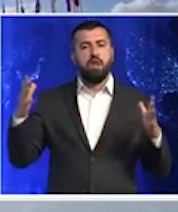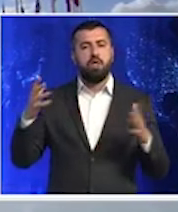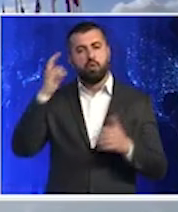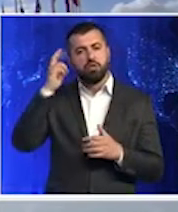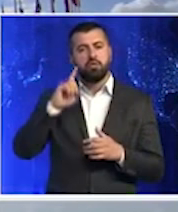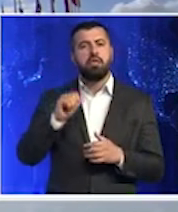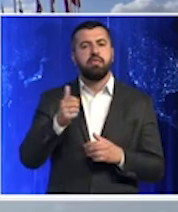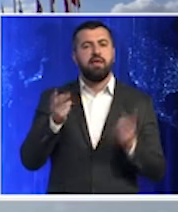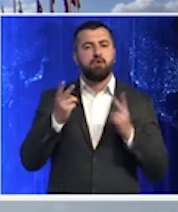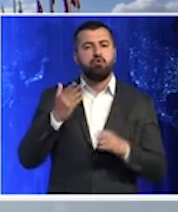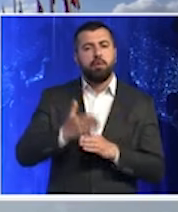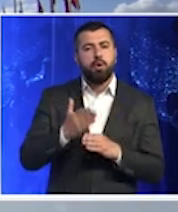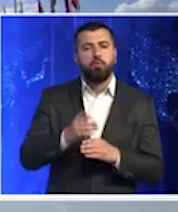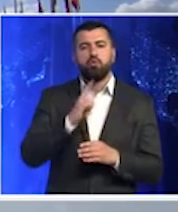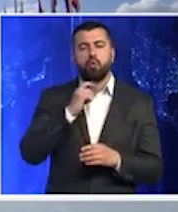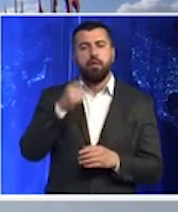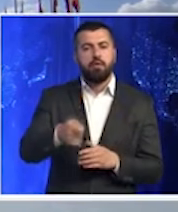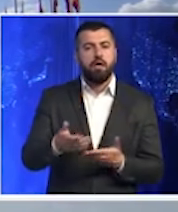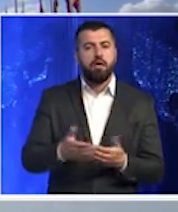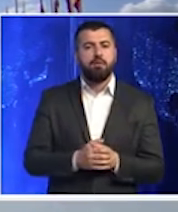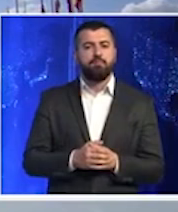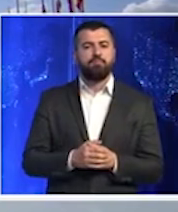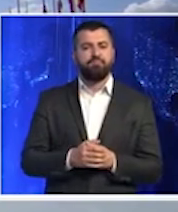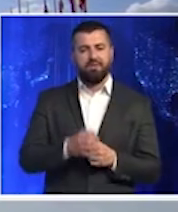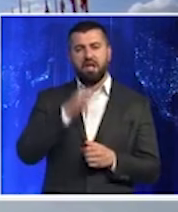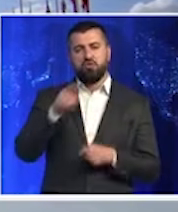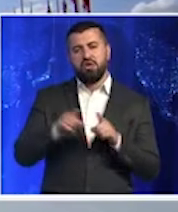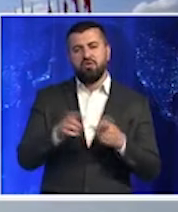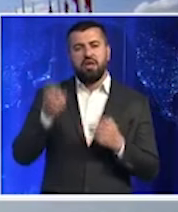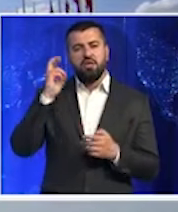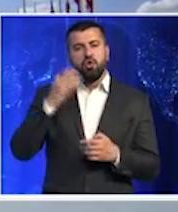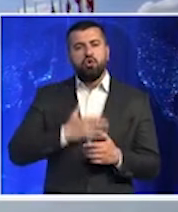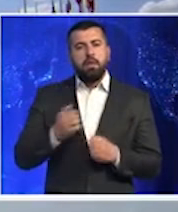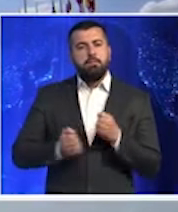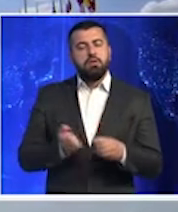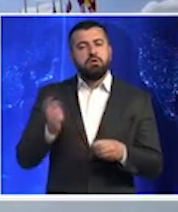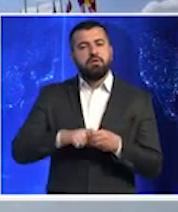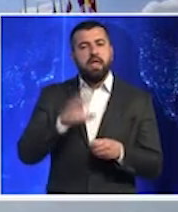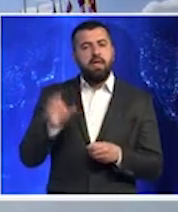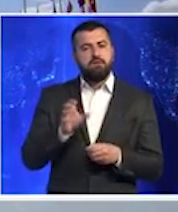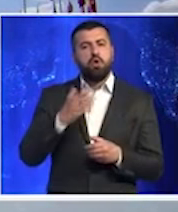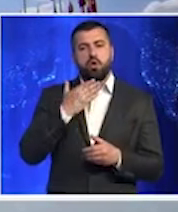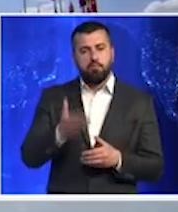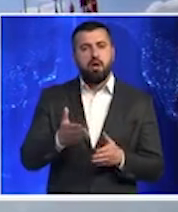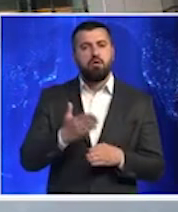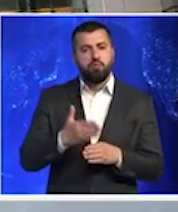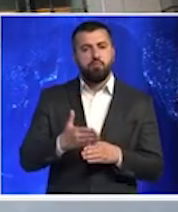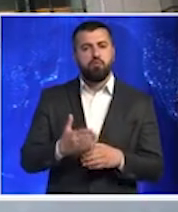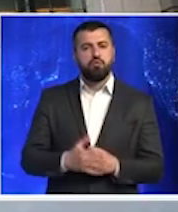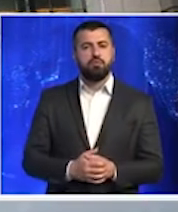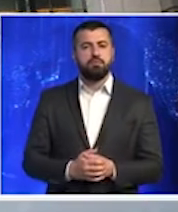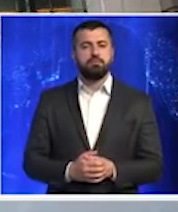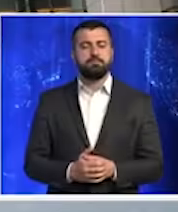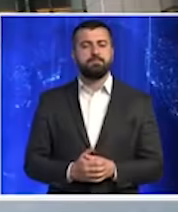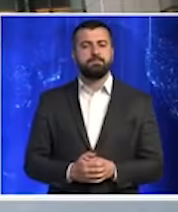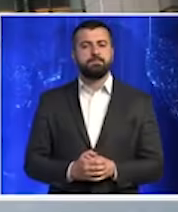veličini teritorije, jeste po doprinosu koji daje alijansi. Pasi je kazao i da želi da Crna Gora što prije postane članica Evropske